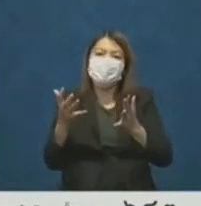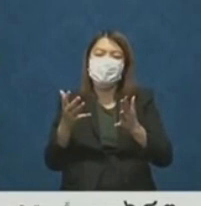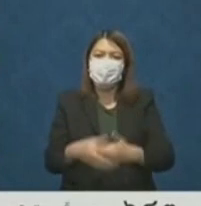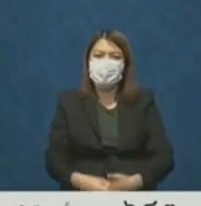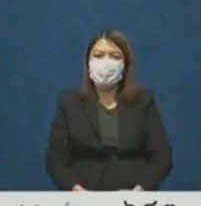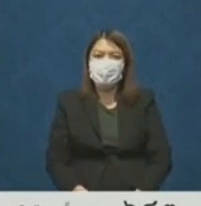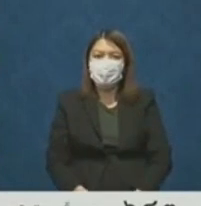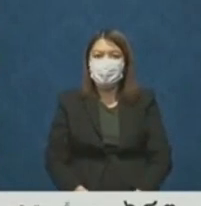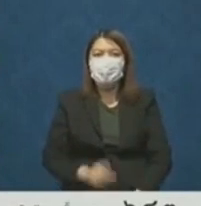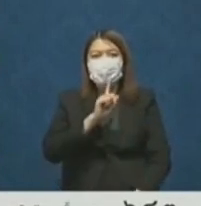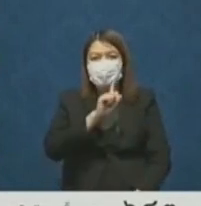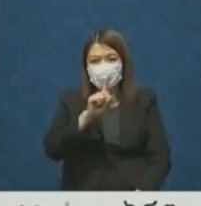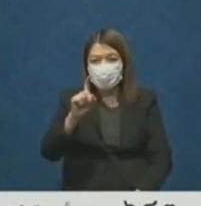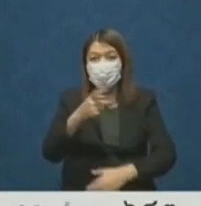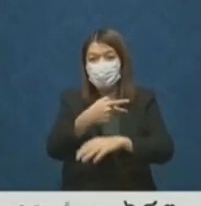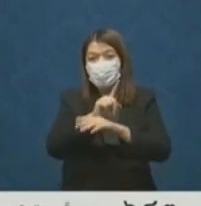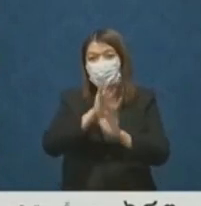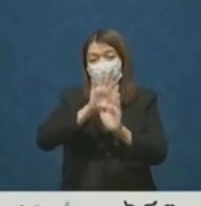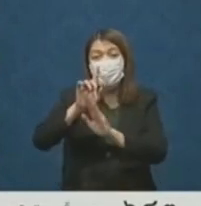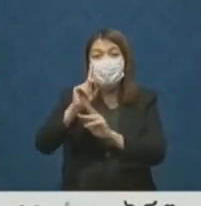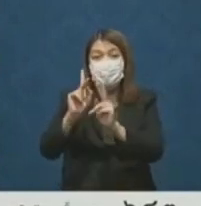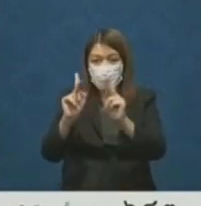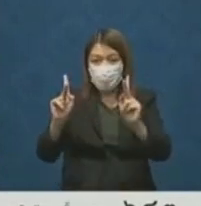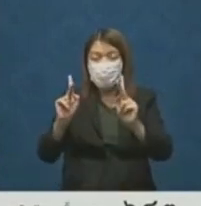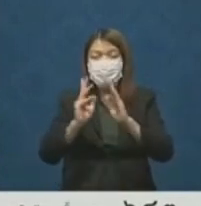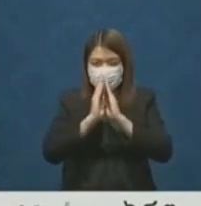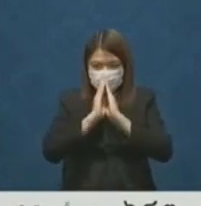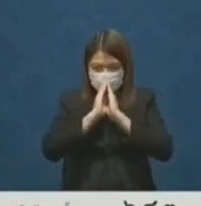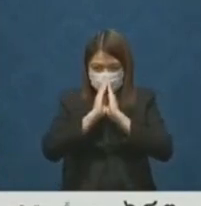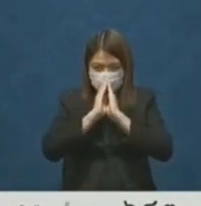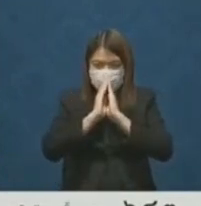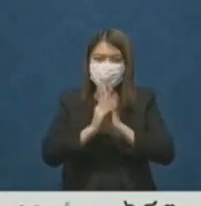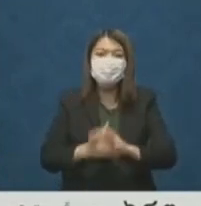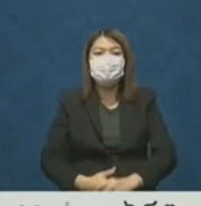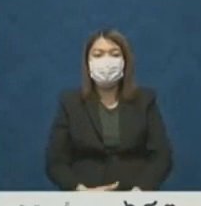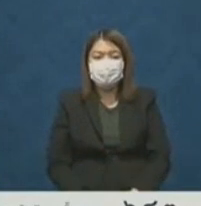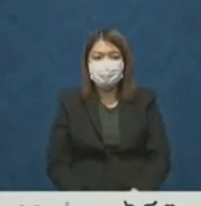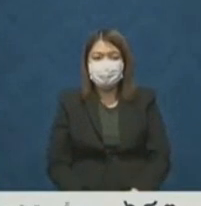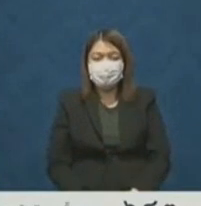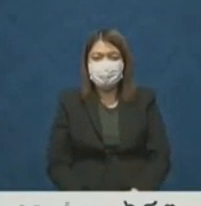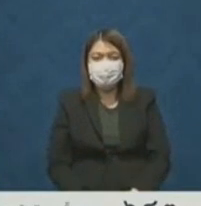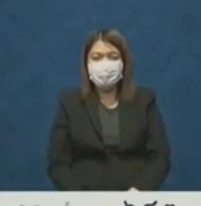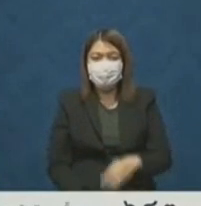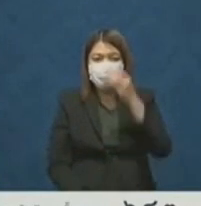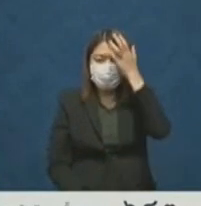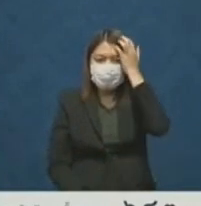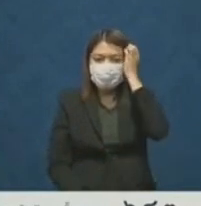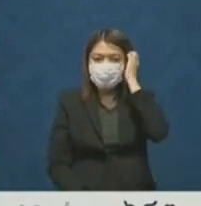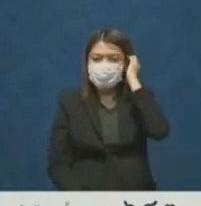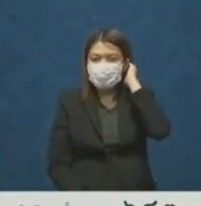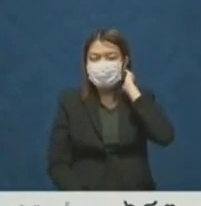แค่นั้นเป็นคำถามถามผ่านท่านประธานไปยังกรรมาธิการครับขอบคุณมากครับท่านประธาน ครับขอบคุณครับต่อไ